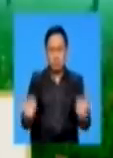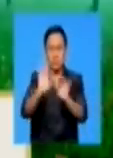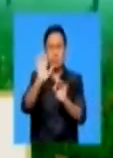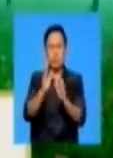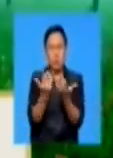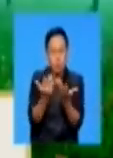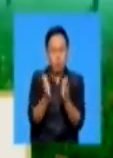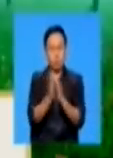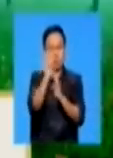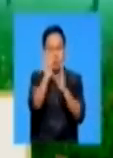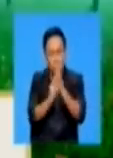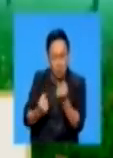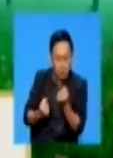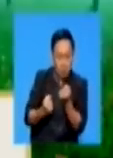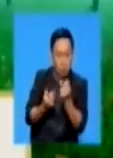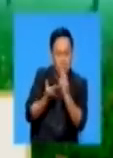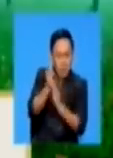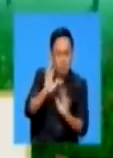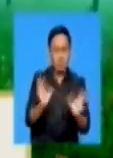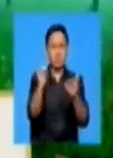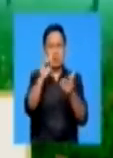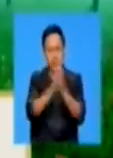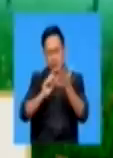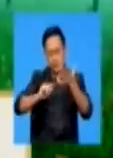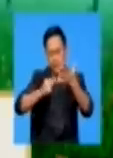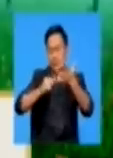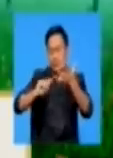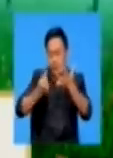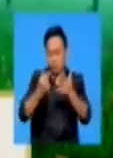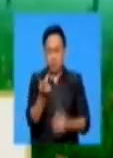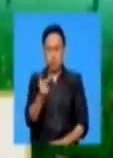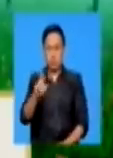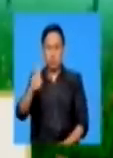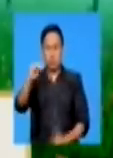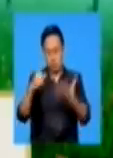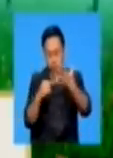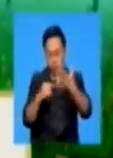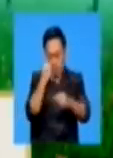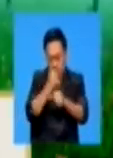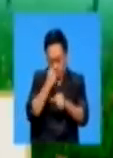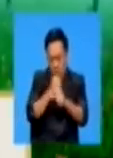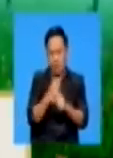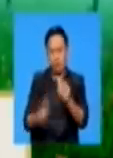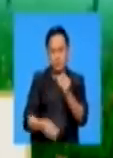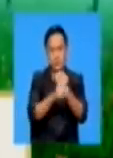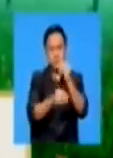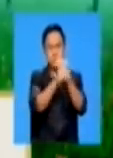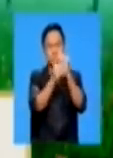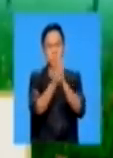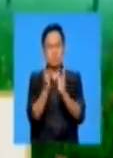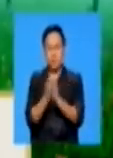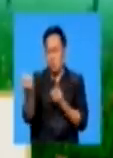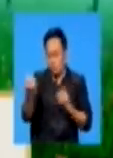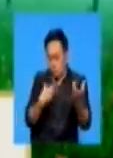ไม่เดินหน้าไปถึงไหนเลยนะเพียงแค่มาพิจารณาครม.ก็ส่งกลับไปให้ทำให้ครบเอาข้อพิจารณาข้อสังเกตของท่านทั้งหล